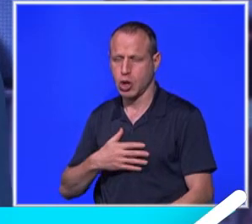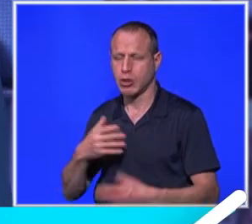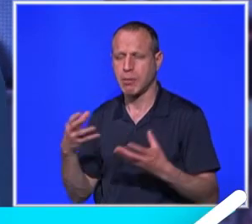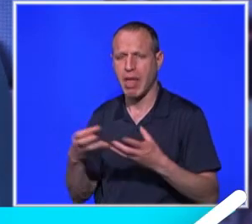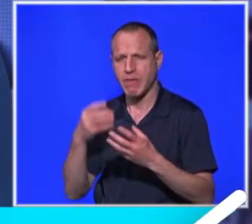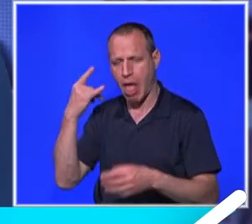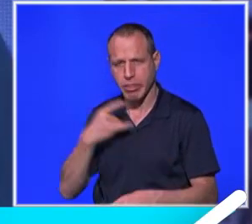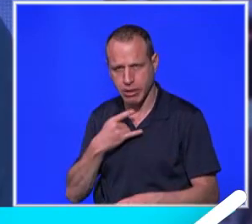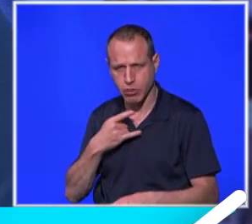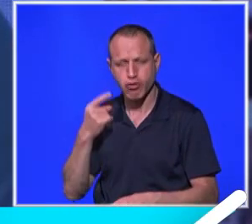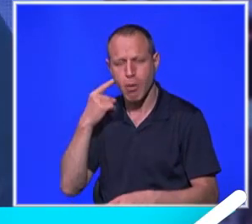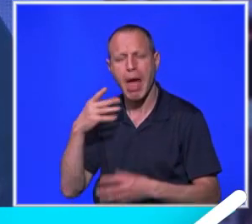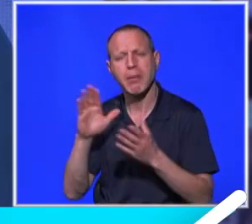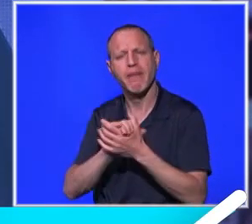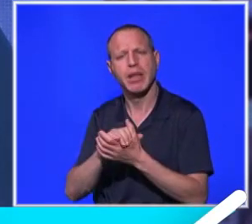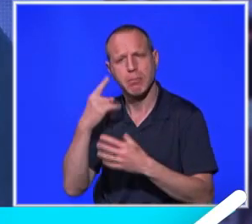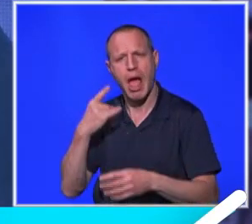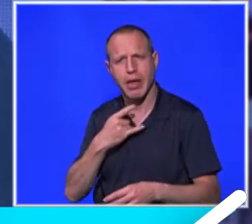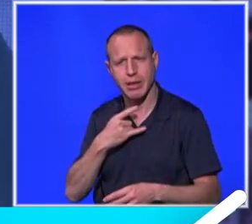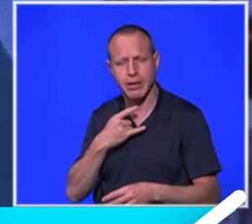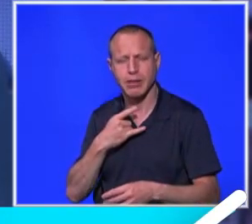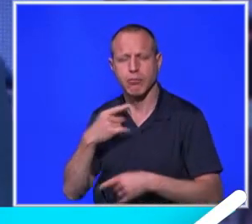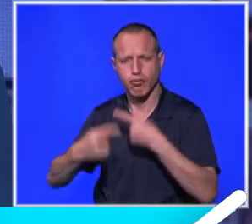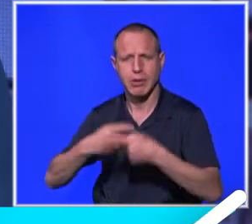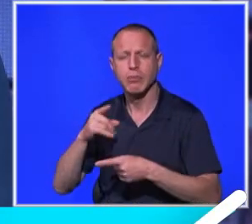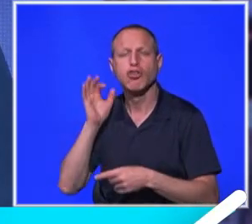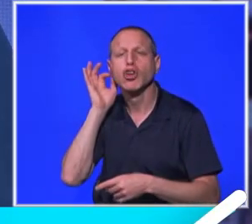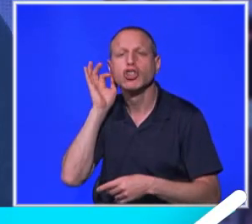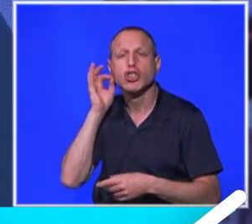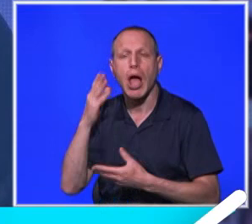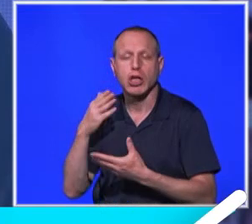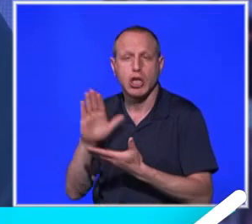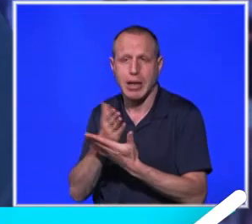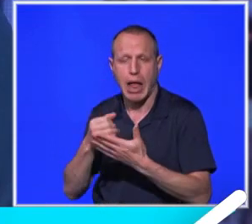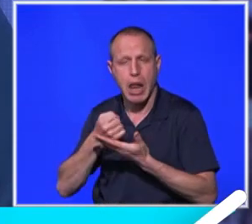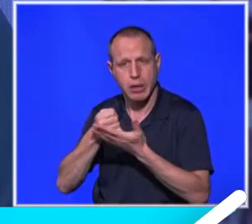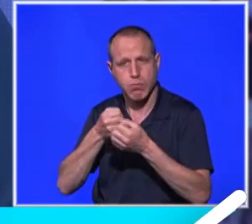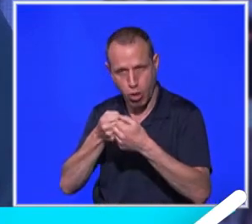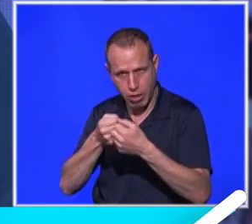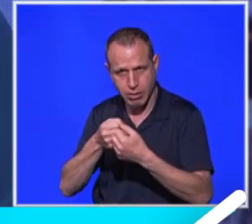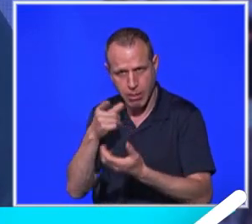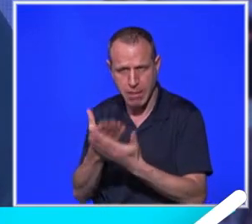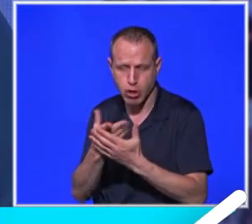חרדים לאורך השנים, שעצם העובדה שאישה החליטה להתמודד, זה מעיד שהיא לא חרדית. מה את אומרת